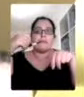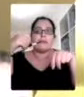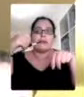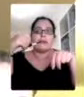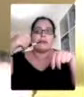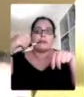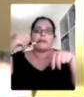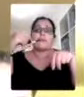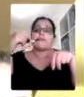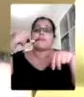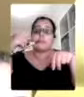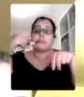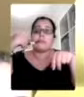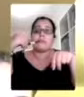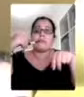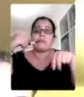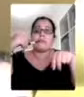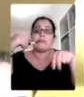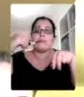içiyormuş.